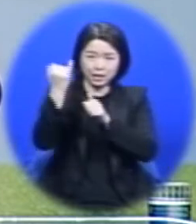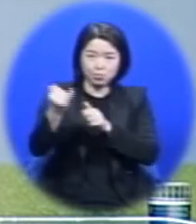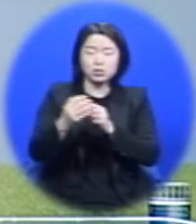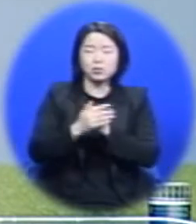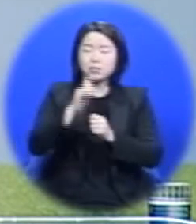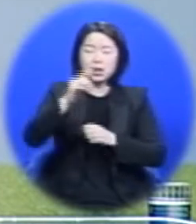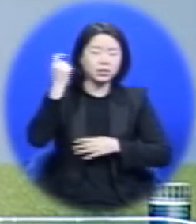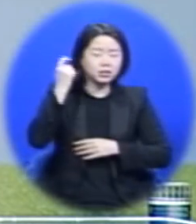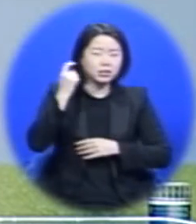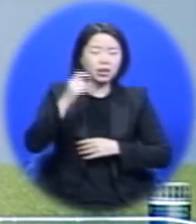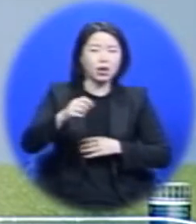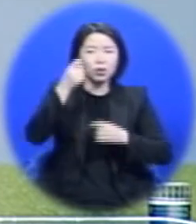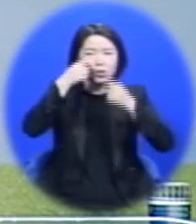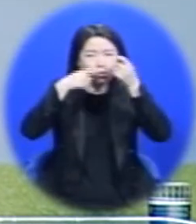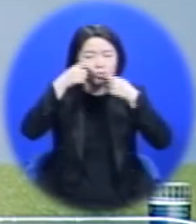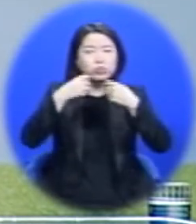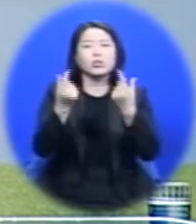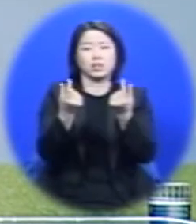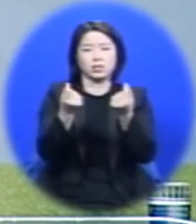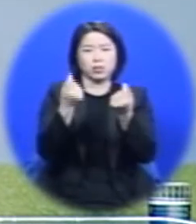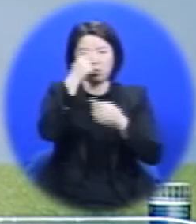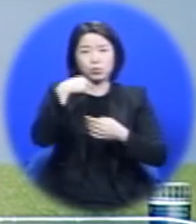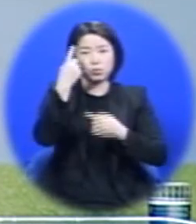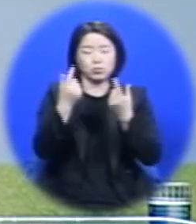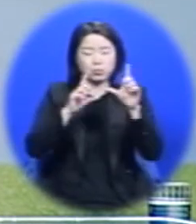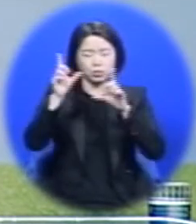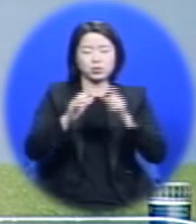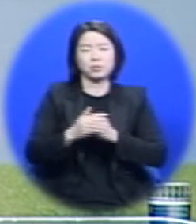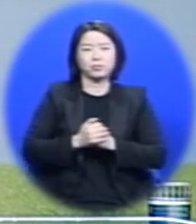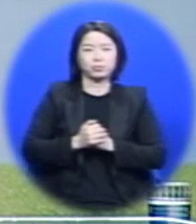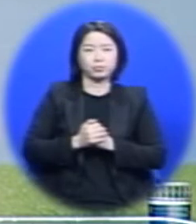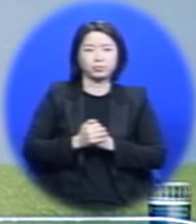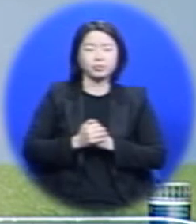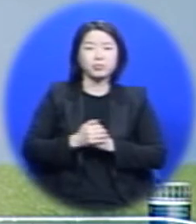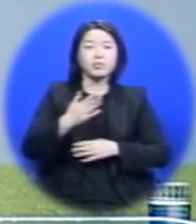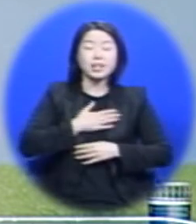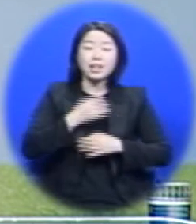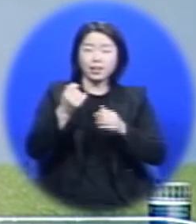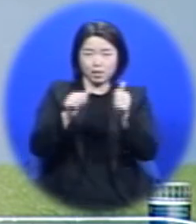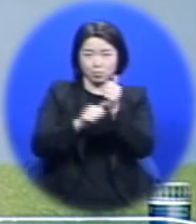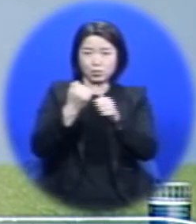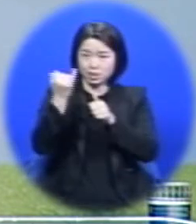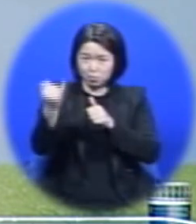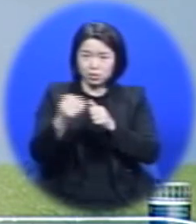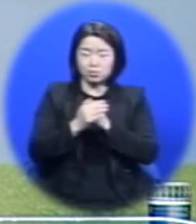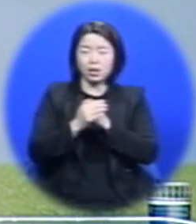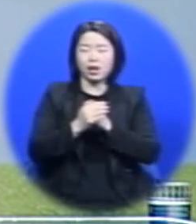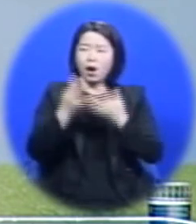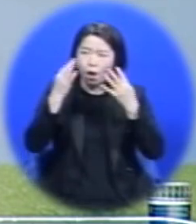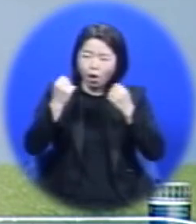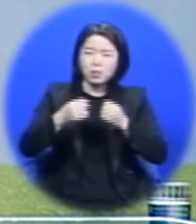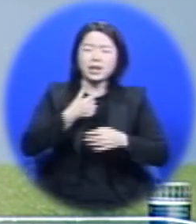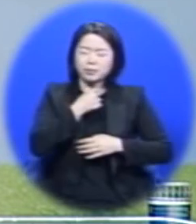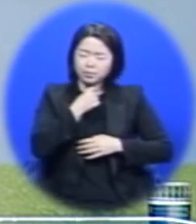그 사모님이 거의 뭐 우는 얼굴이에요. 우는 얼굴. 제가 사모님의 마음에 얼마나 갈급함이